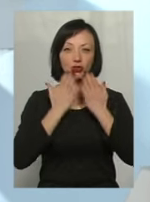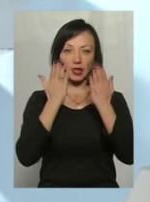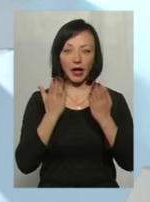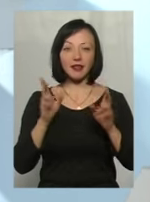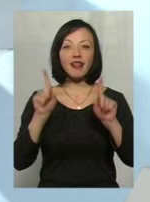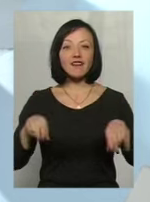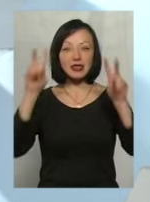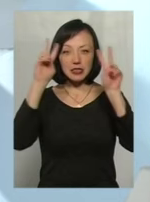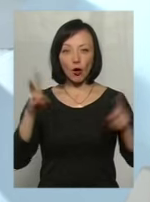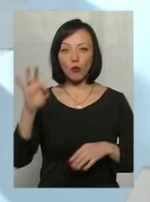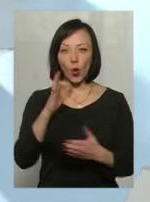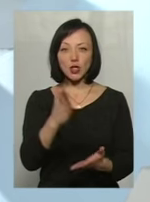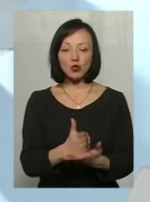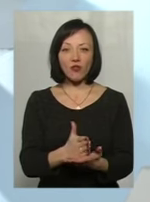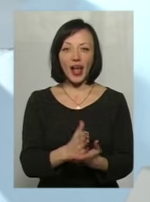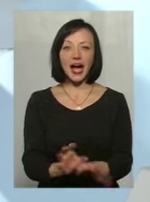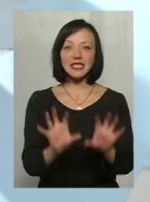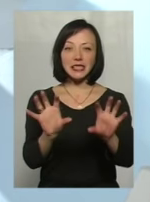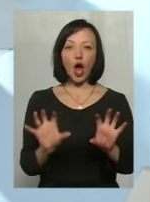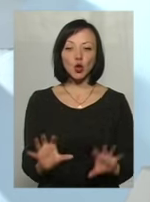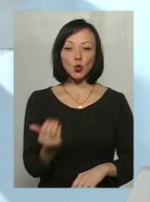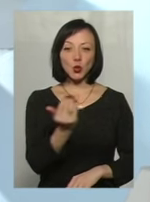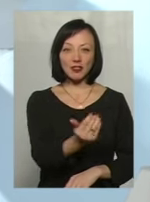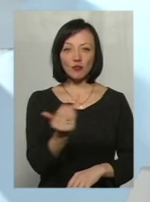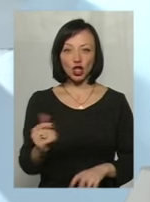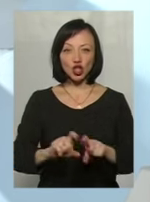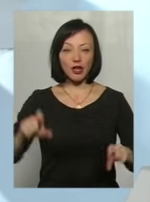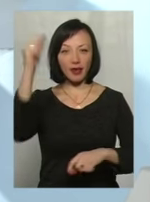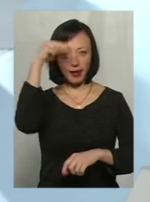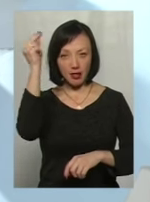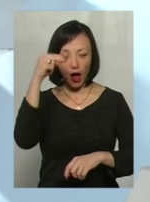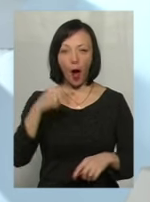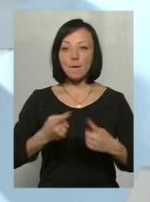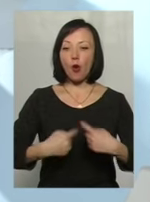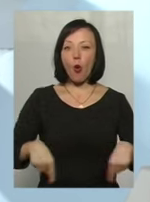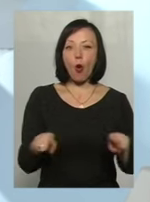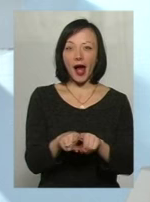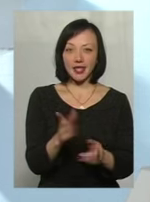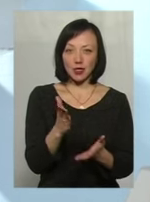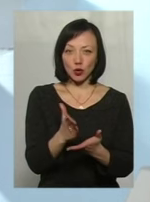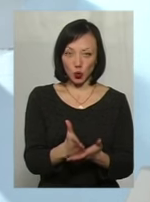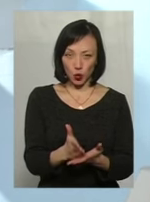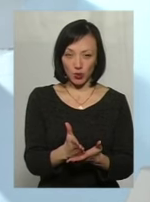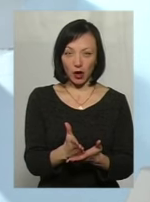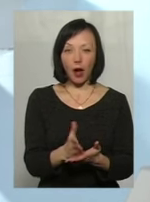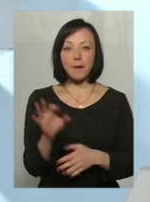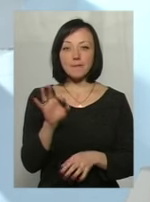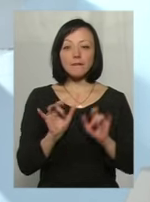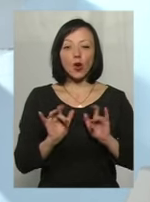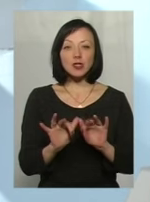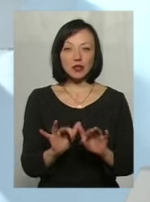не знають про існування статутів шкіл, про ті органи, які існують, статутні шкільні органи, процедур